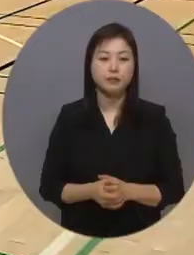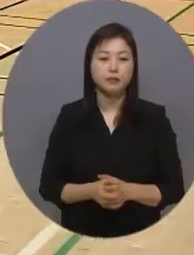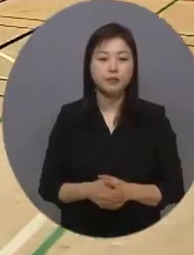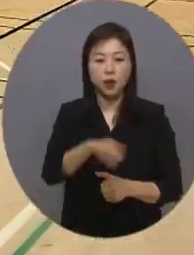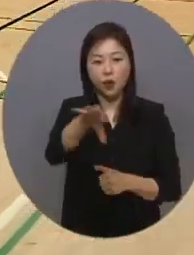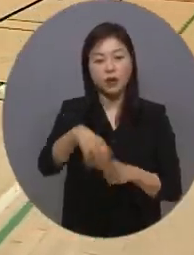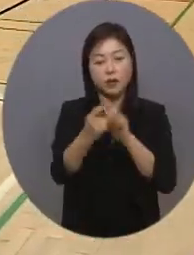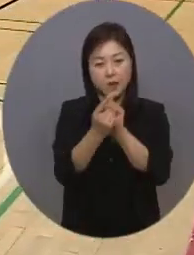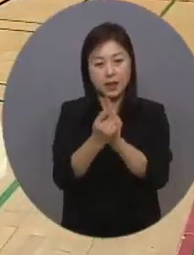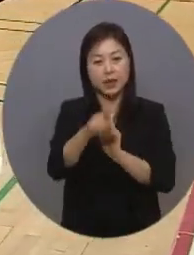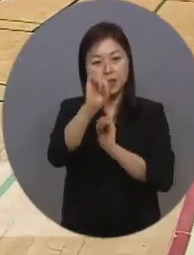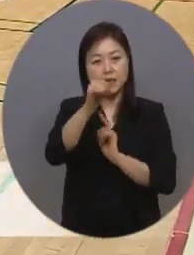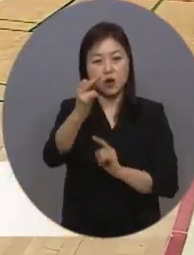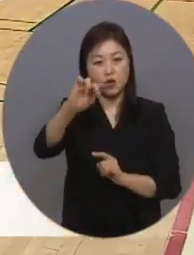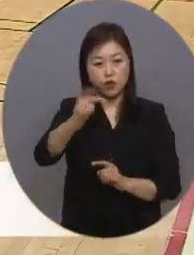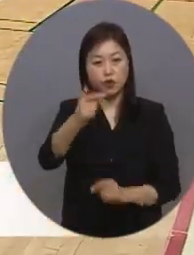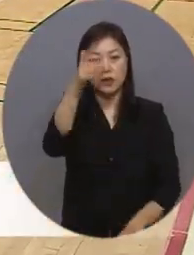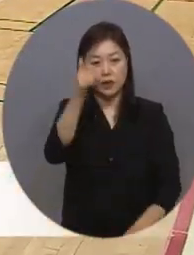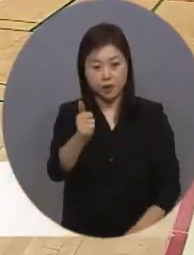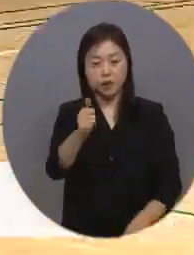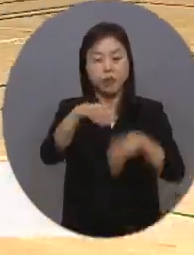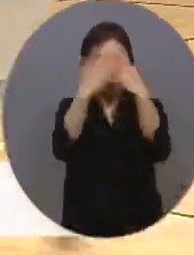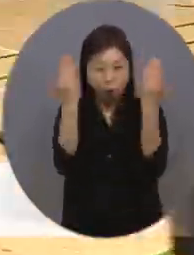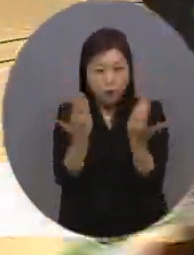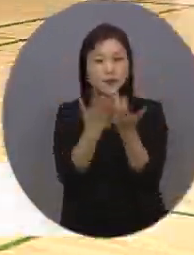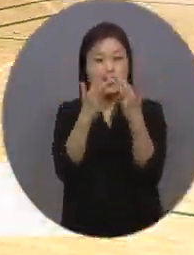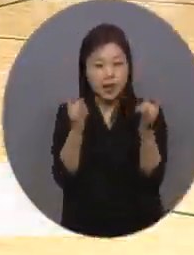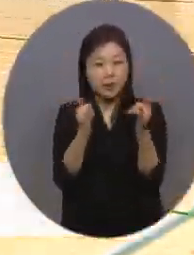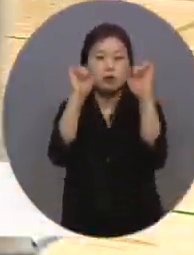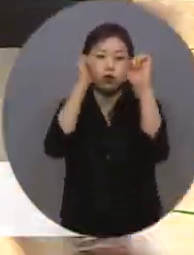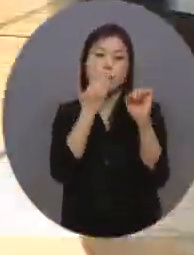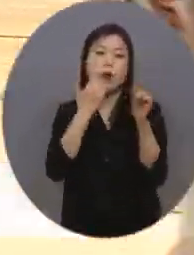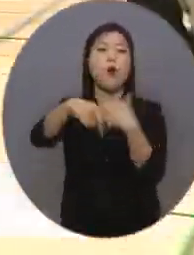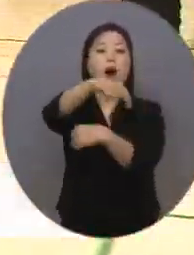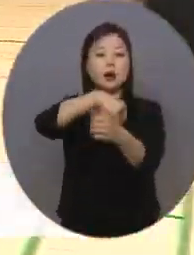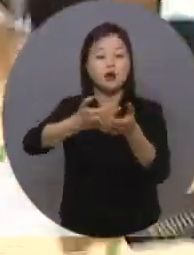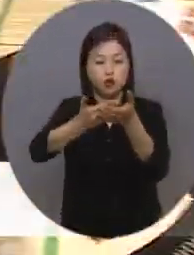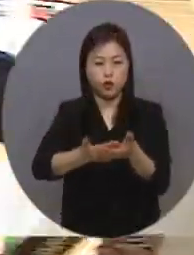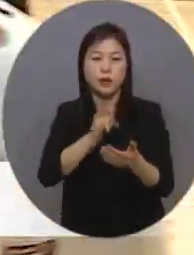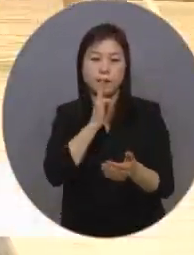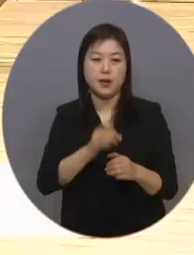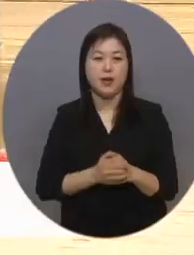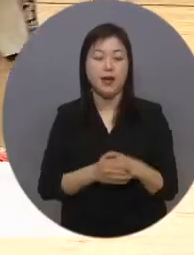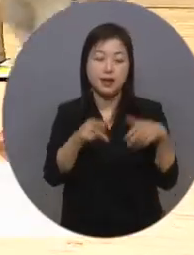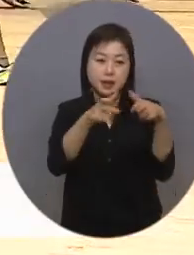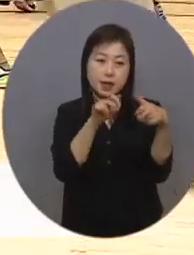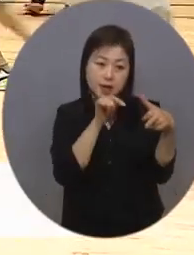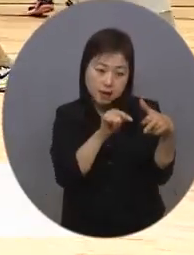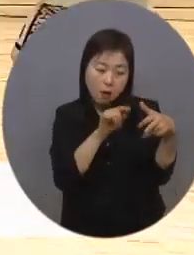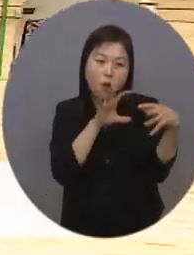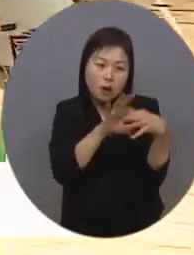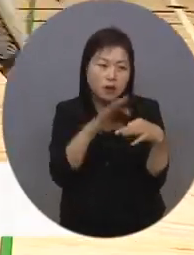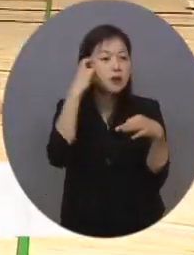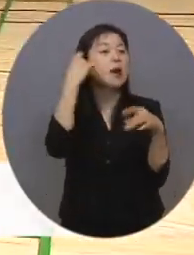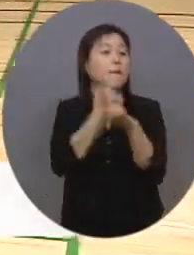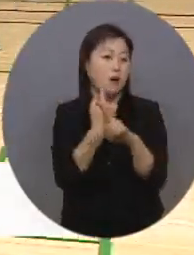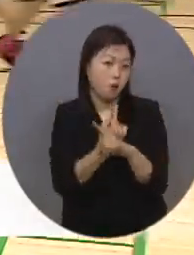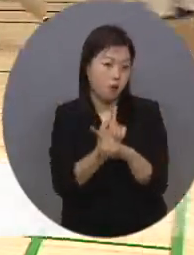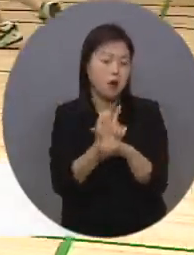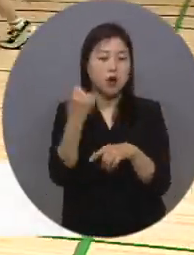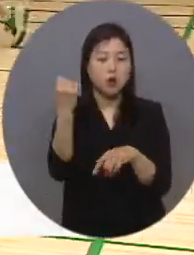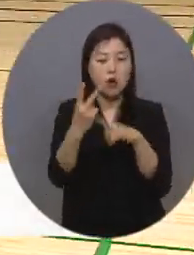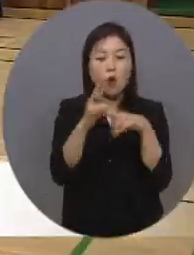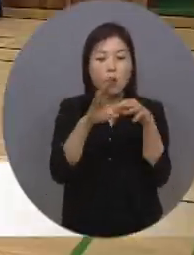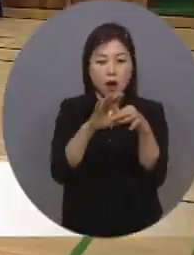만난 이경원 대표는 모두가 운동할 수 있는 환경을 강조했습니다. 장애에 대한 인식 개선과 함께 관련